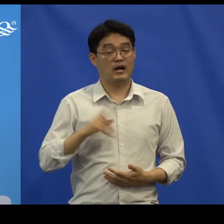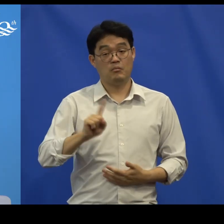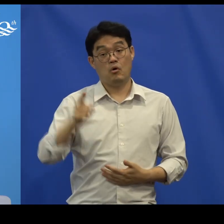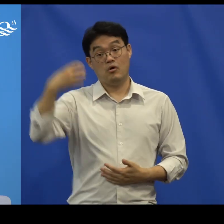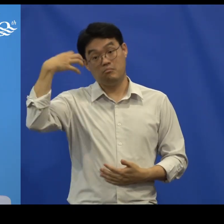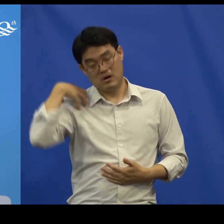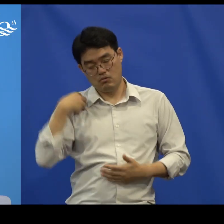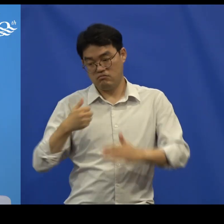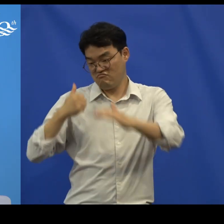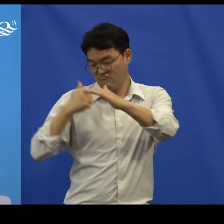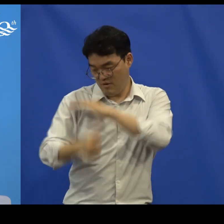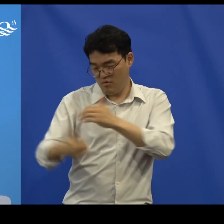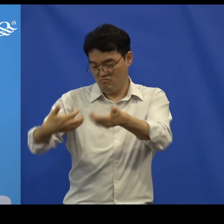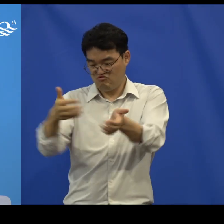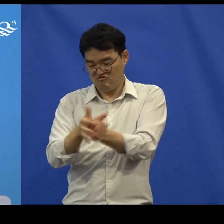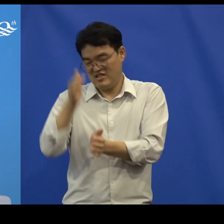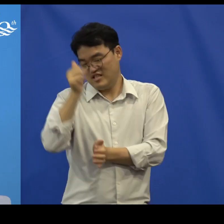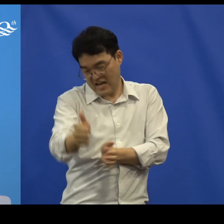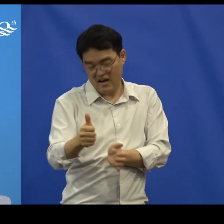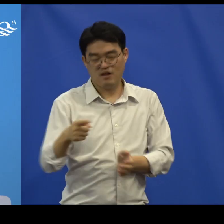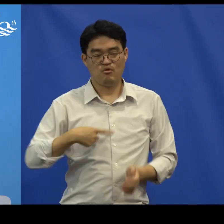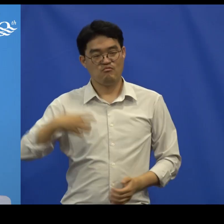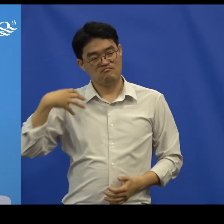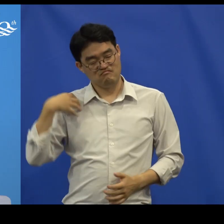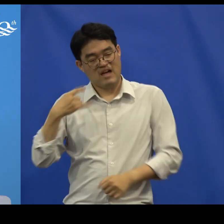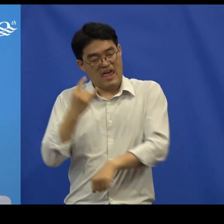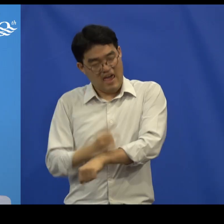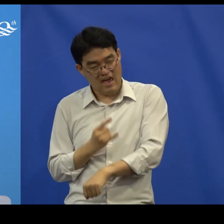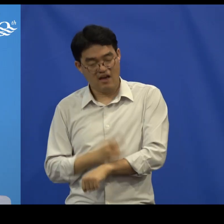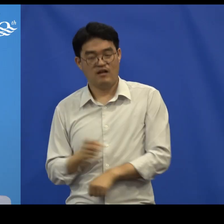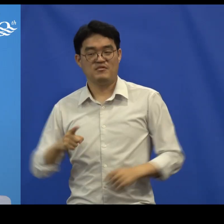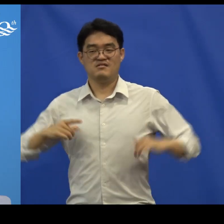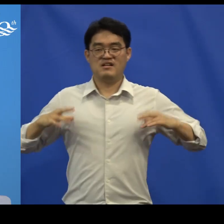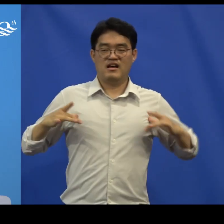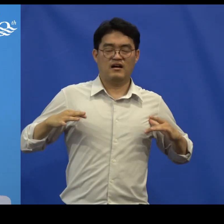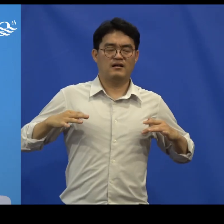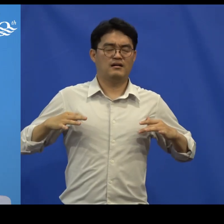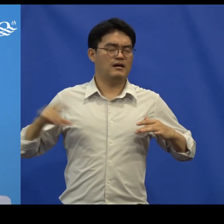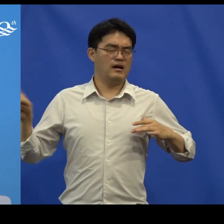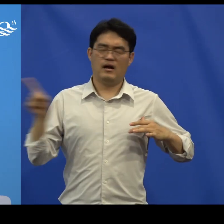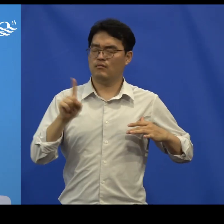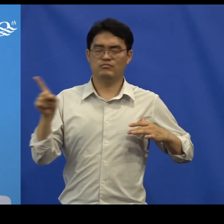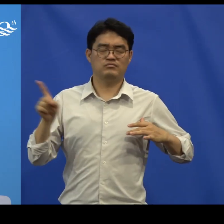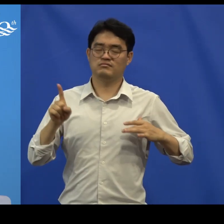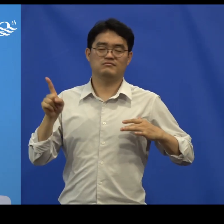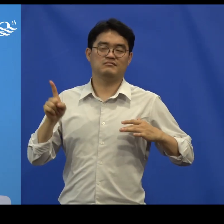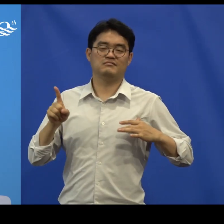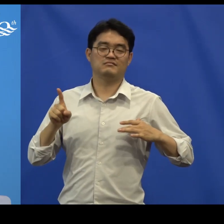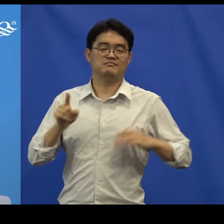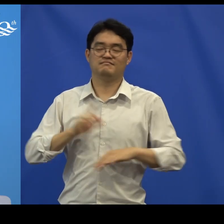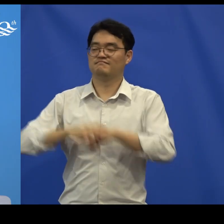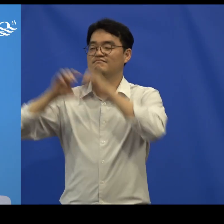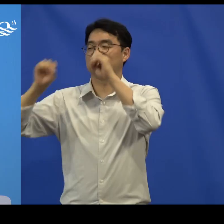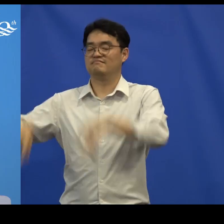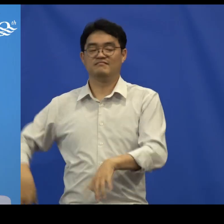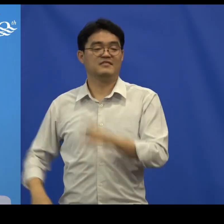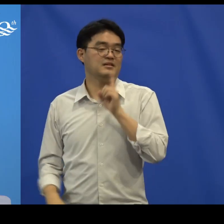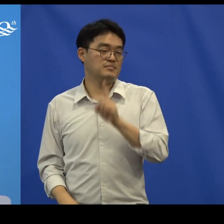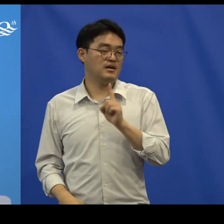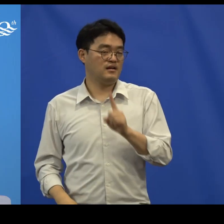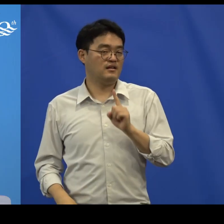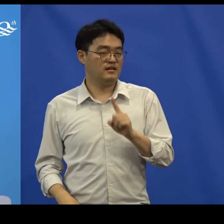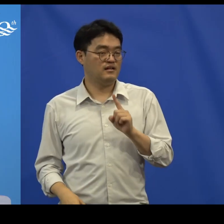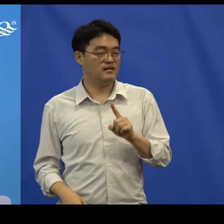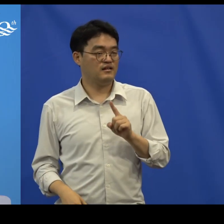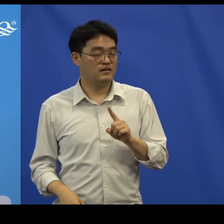아무것도 남는 게 아니에요. 우리가 주 안에서 수고해야 된다. 주님이, 그 말은 주님이